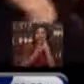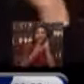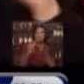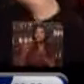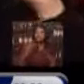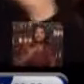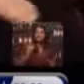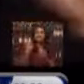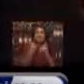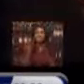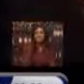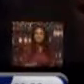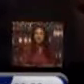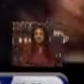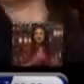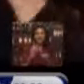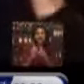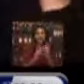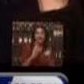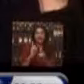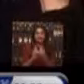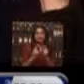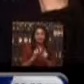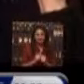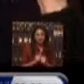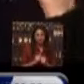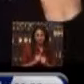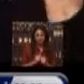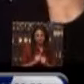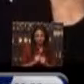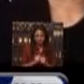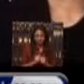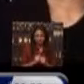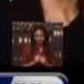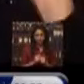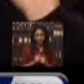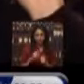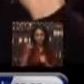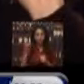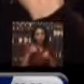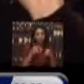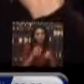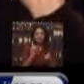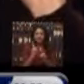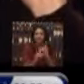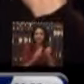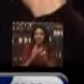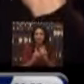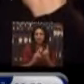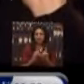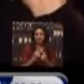كنت بعامله كانه اتفضل معايا حاجه كده. وهو الظاهر عجبته الحكايه دي،